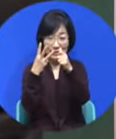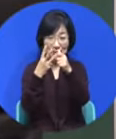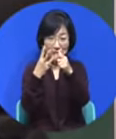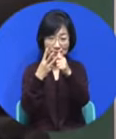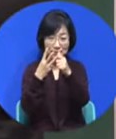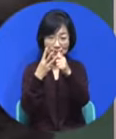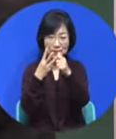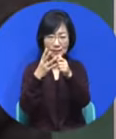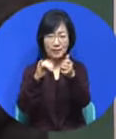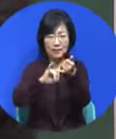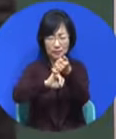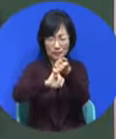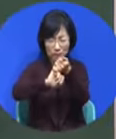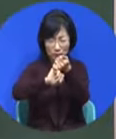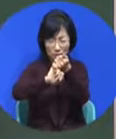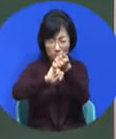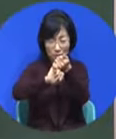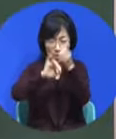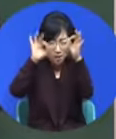거시